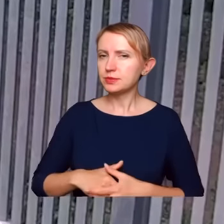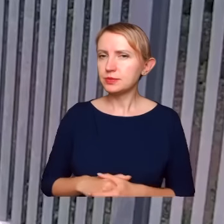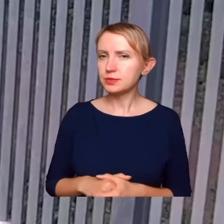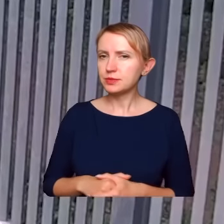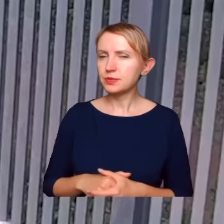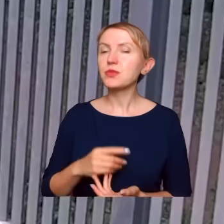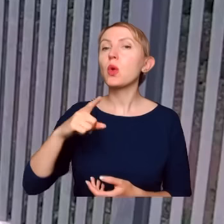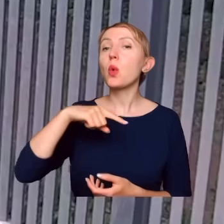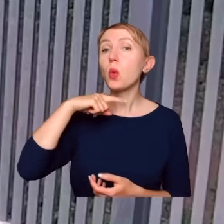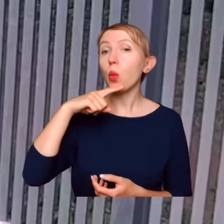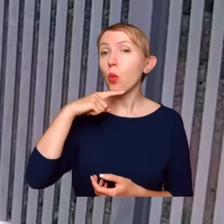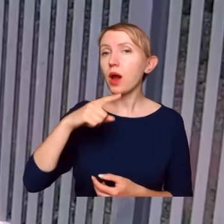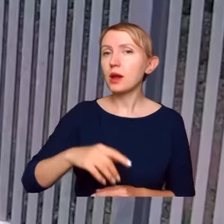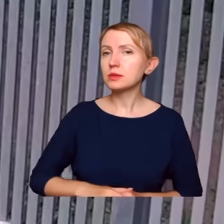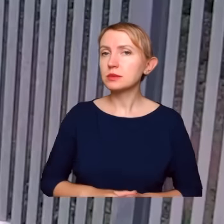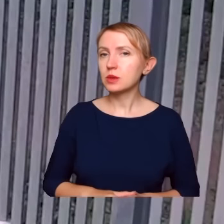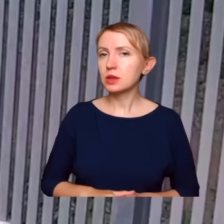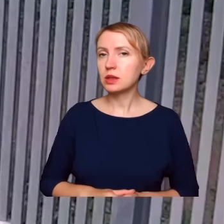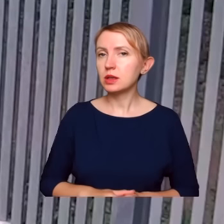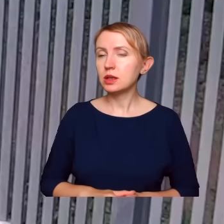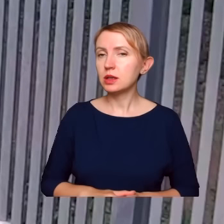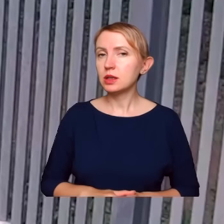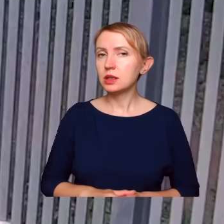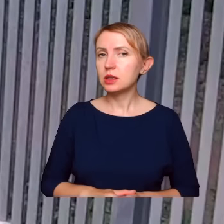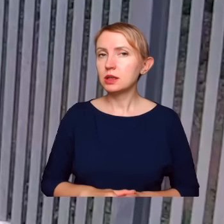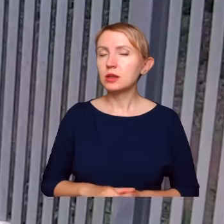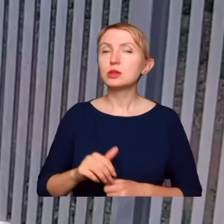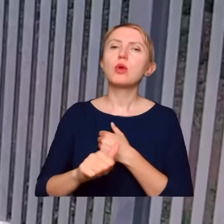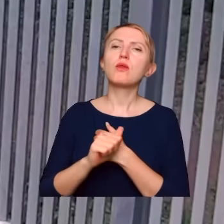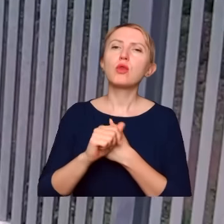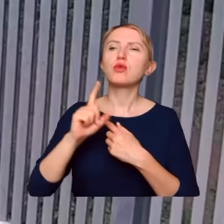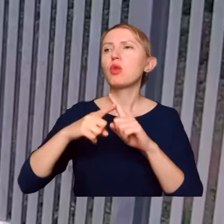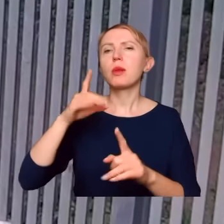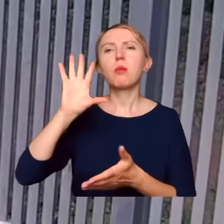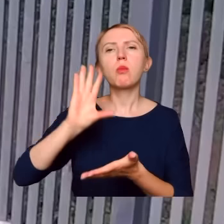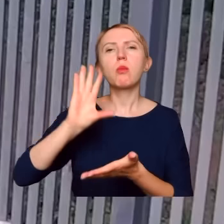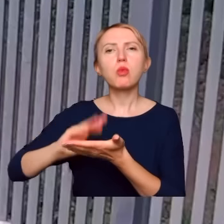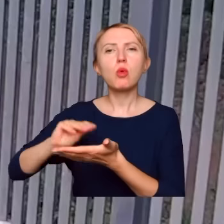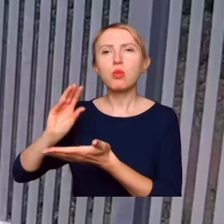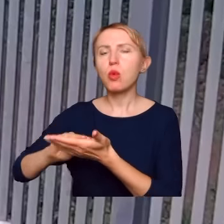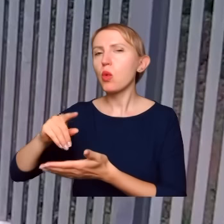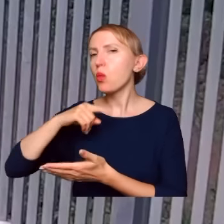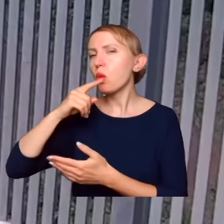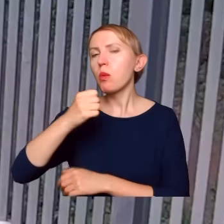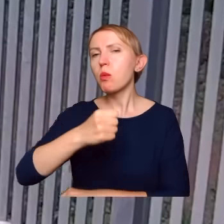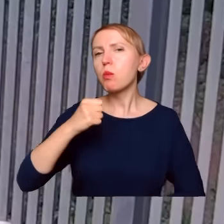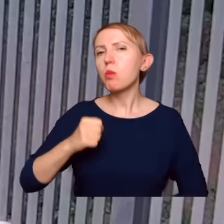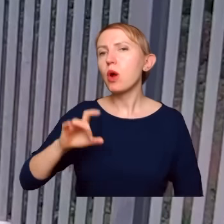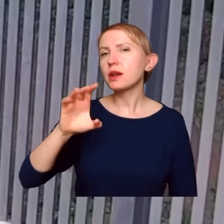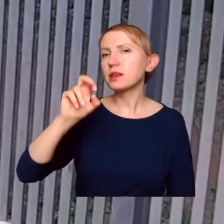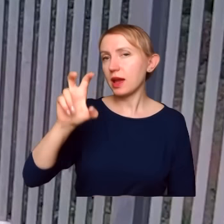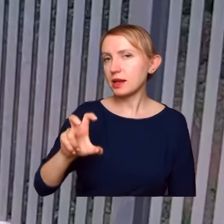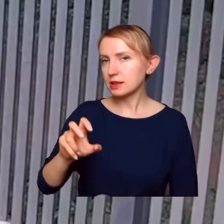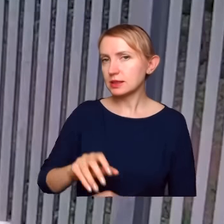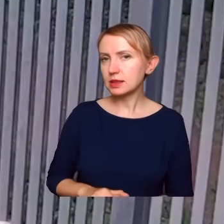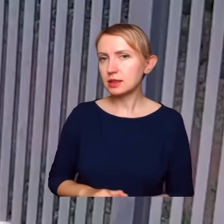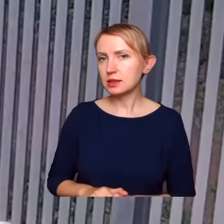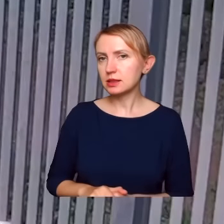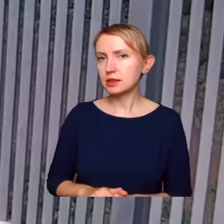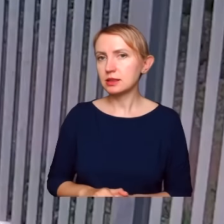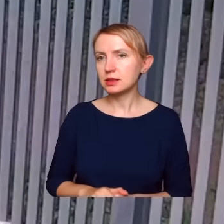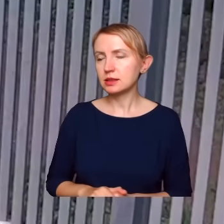kłamstwo, celowo pewnie z przyczyn politycznych powtarzane przez posła Giertycha, iż miałem cokolwiek